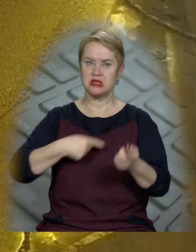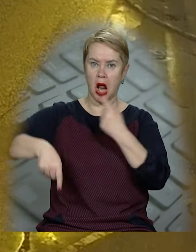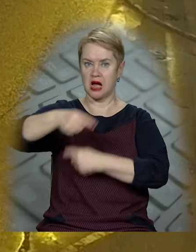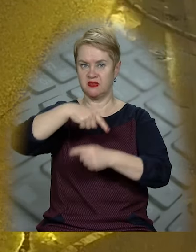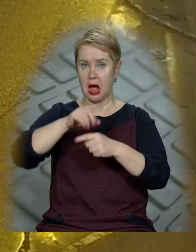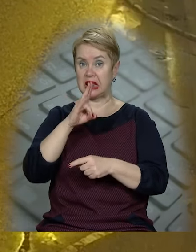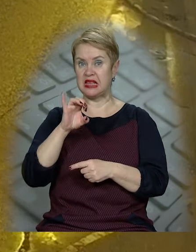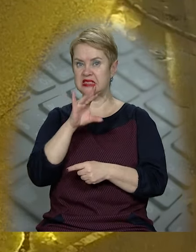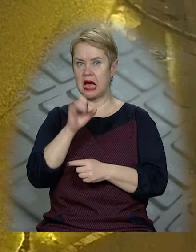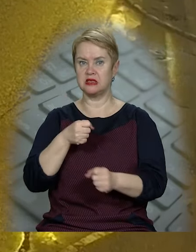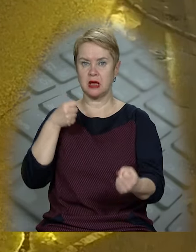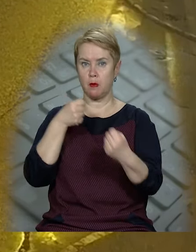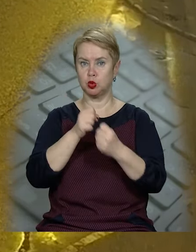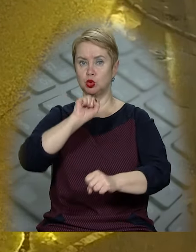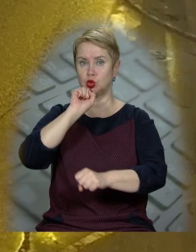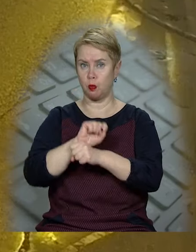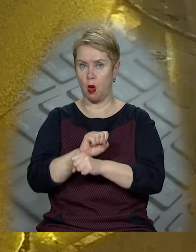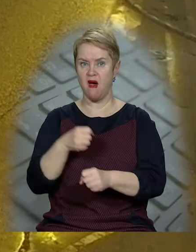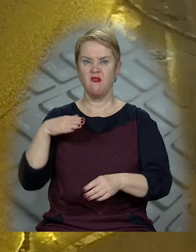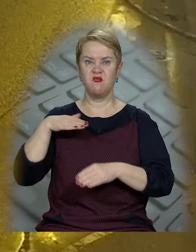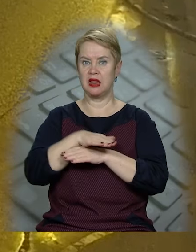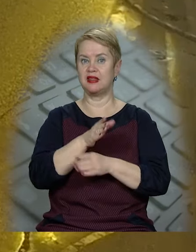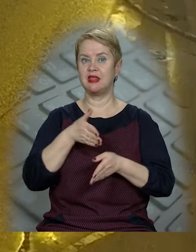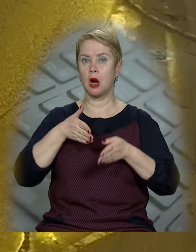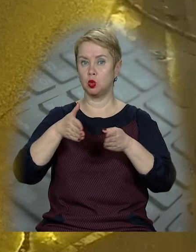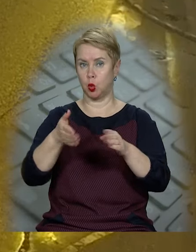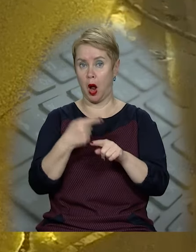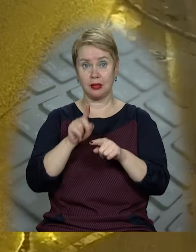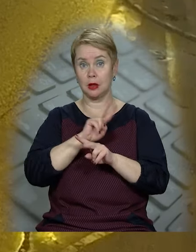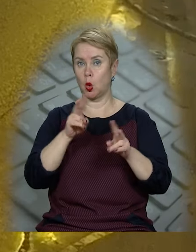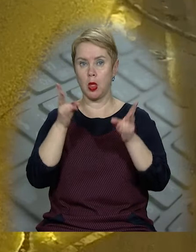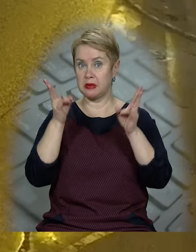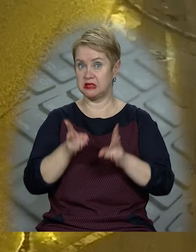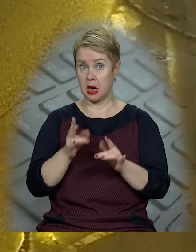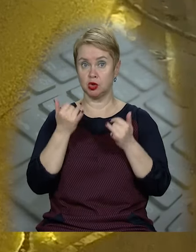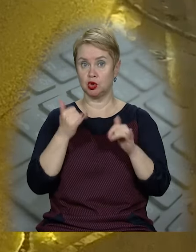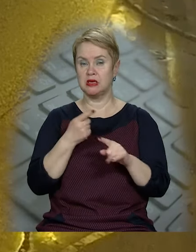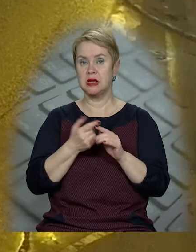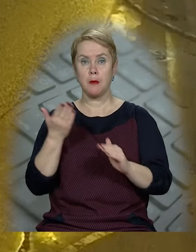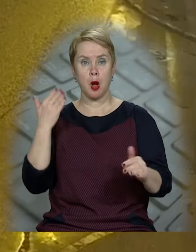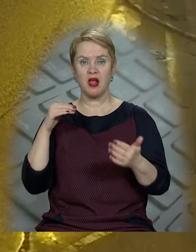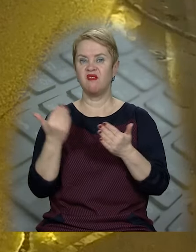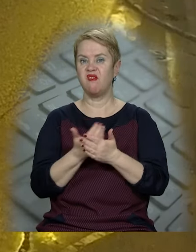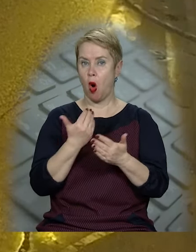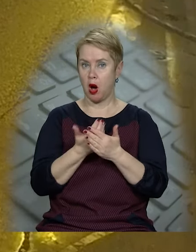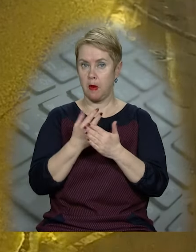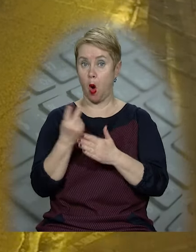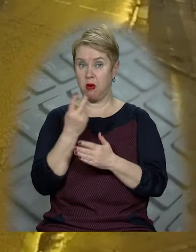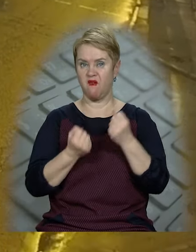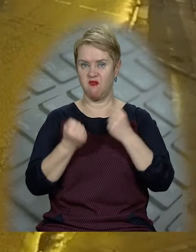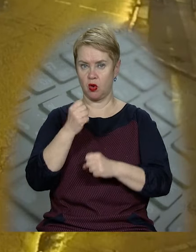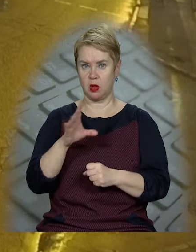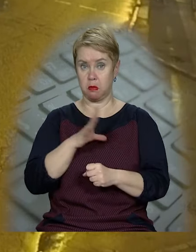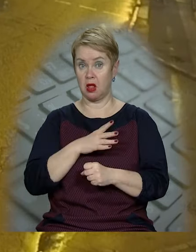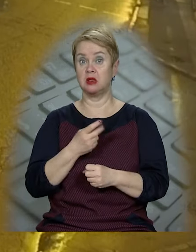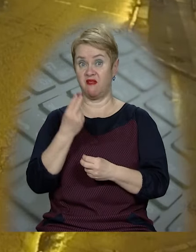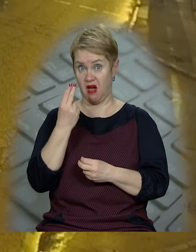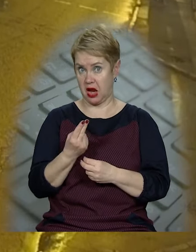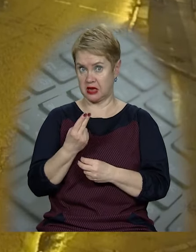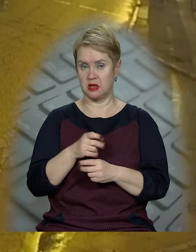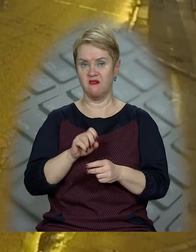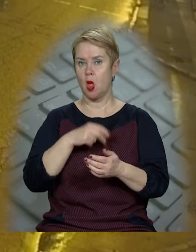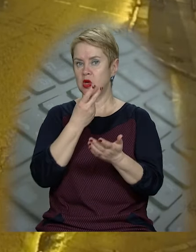а «Нісан» зачепив зупинку та вилетів на тротуар. Дивом, ніхто не постраждав. За попередньою інформацією, обидва водії були тверезими і